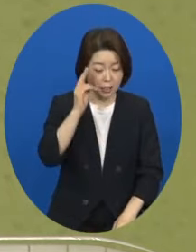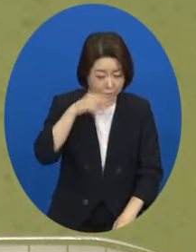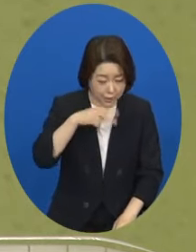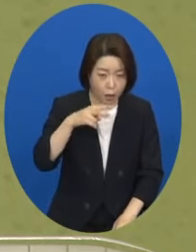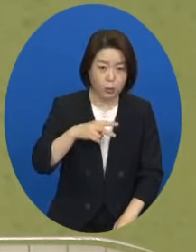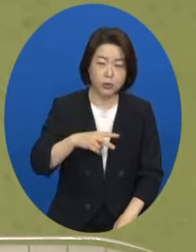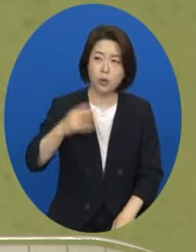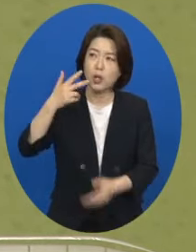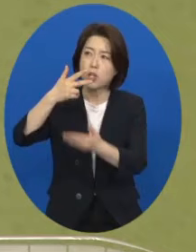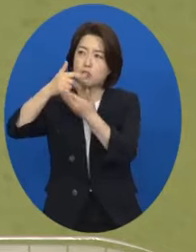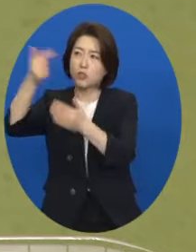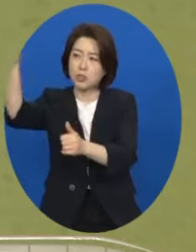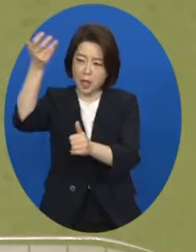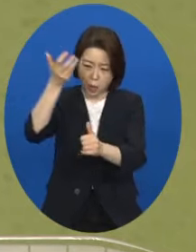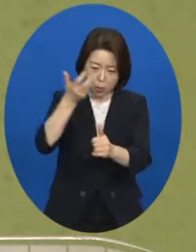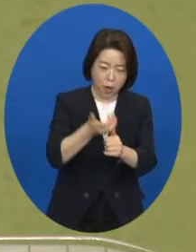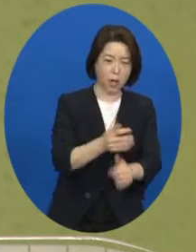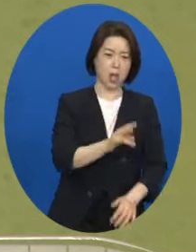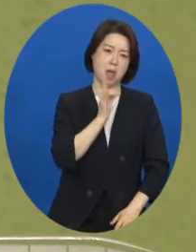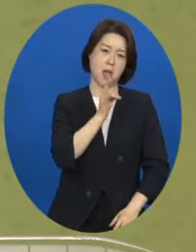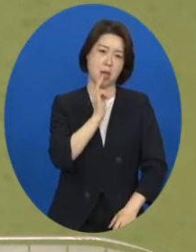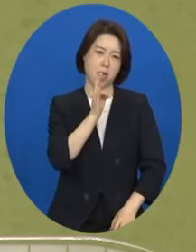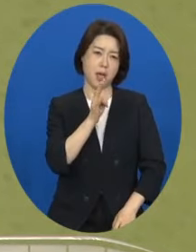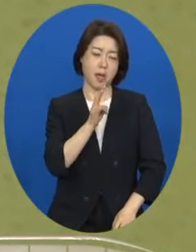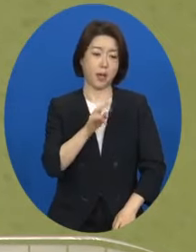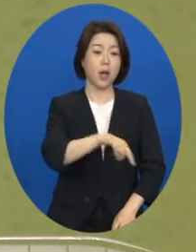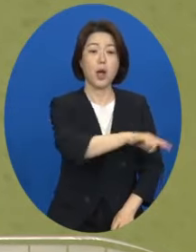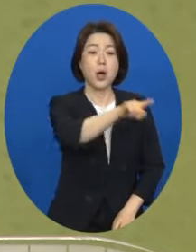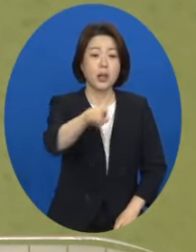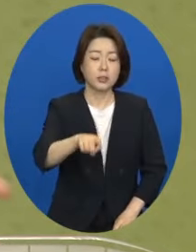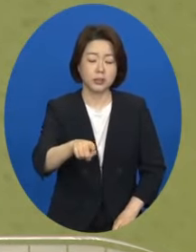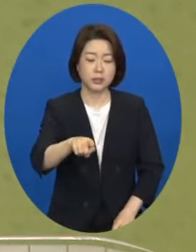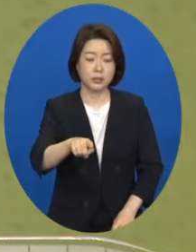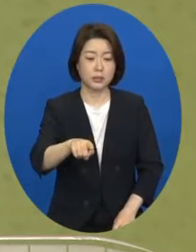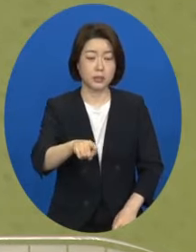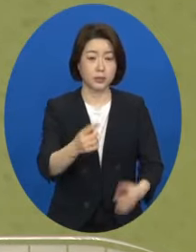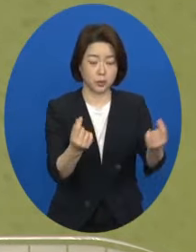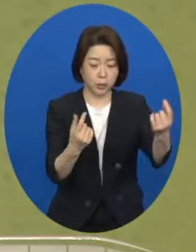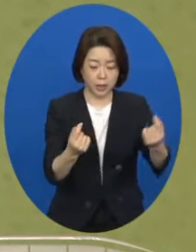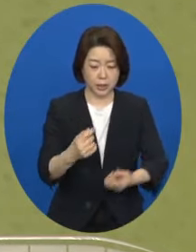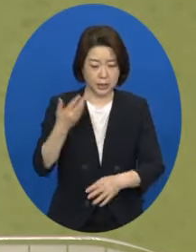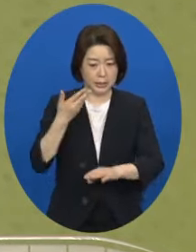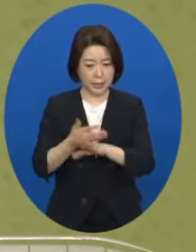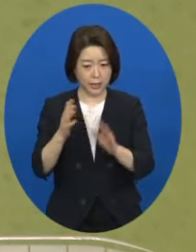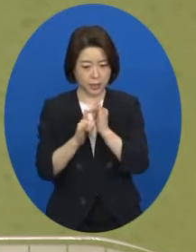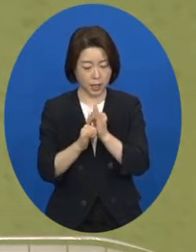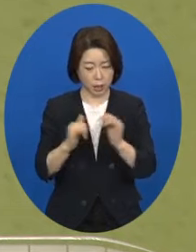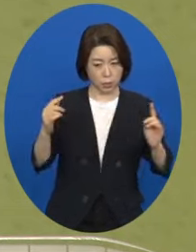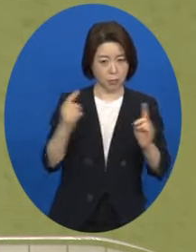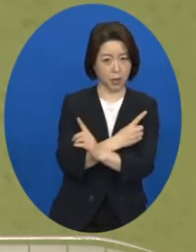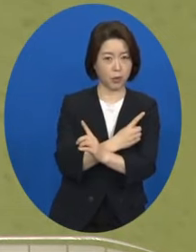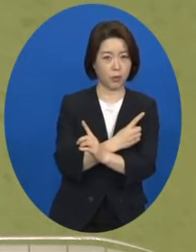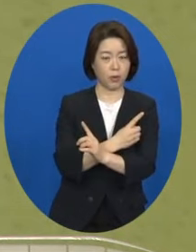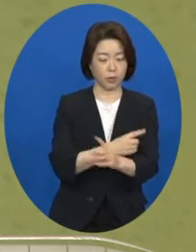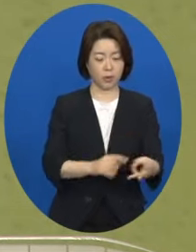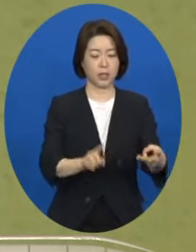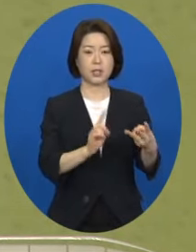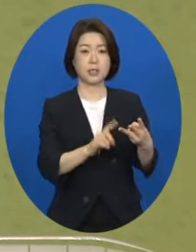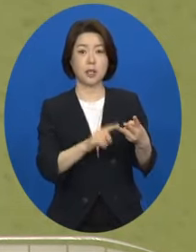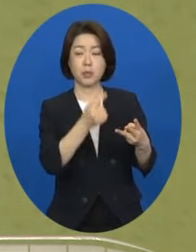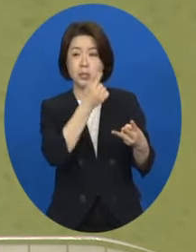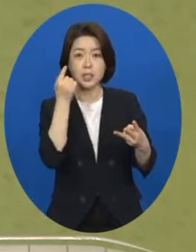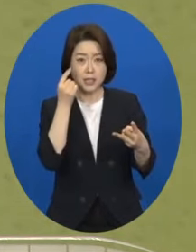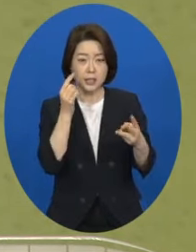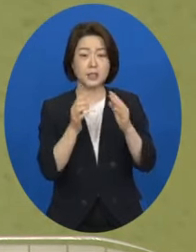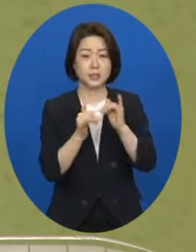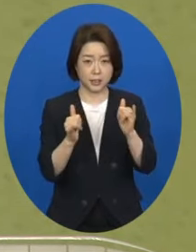영이 임하면서 예언을 하게 되면서 다른 사람으로 변화된다는 것입니다. 이것이 세 번째 증거예요. 사무엘이